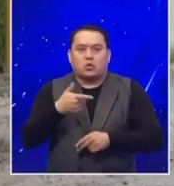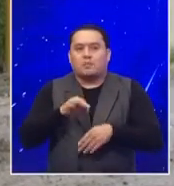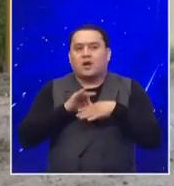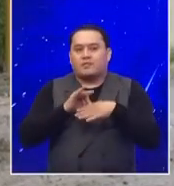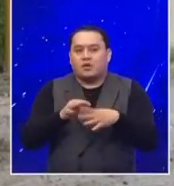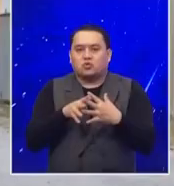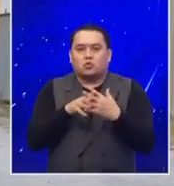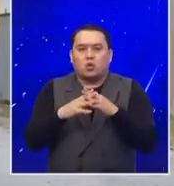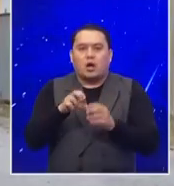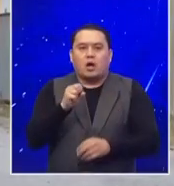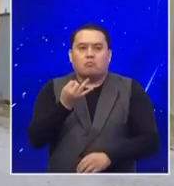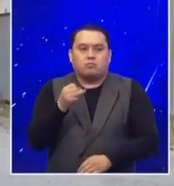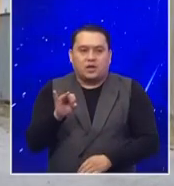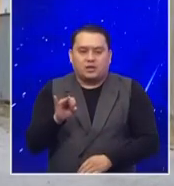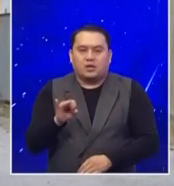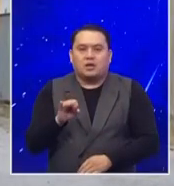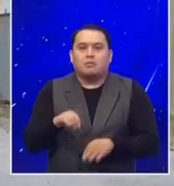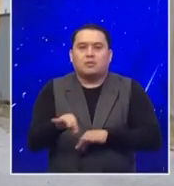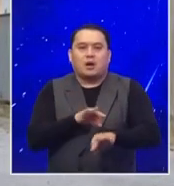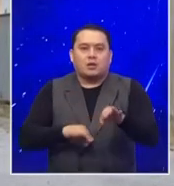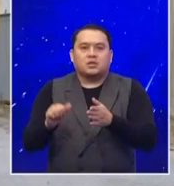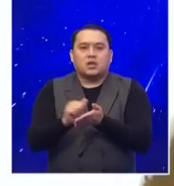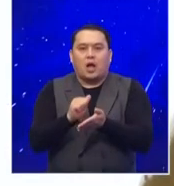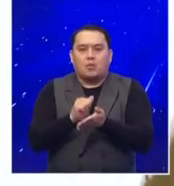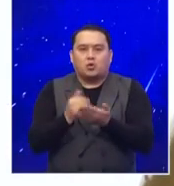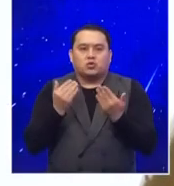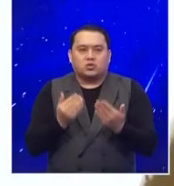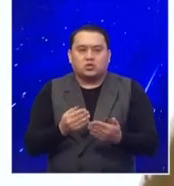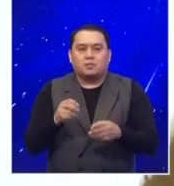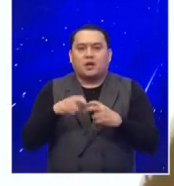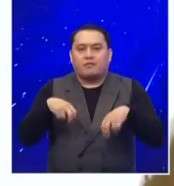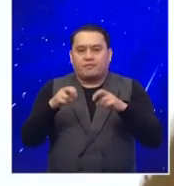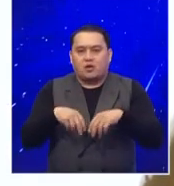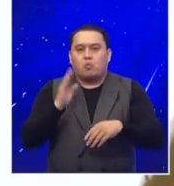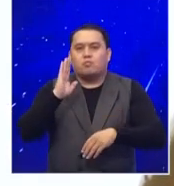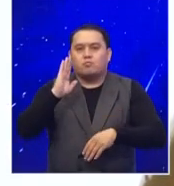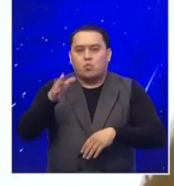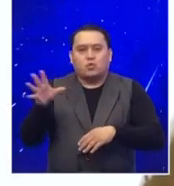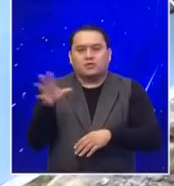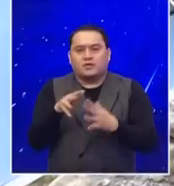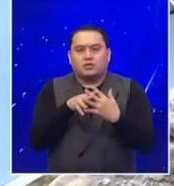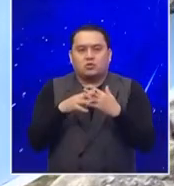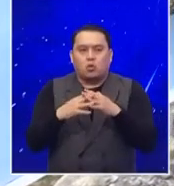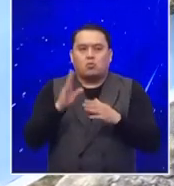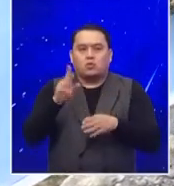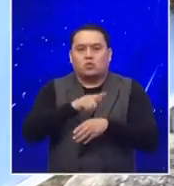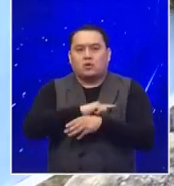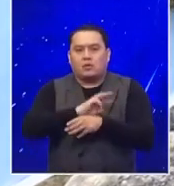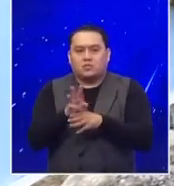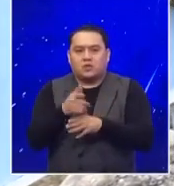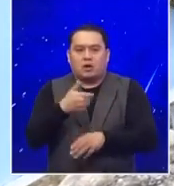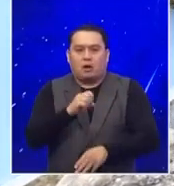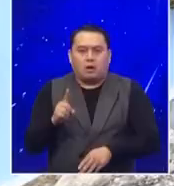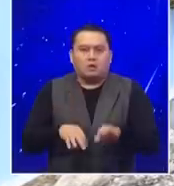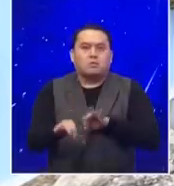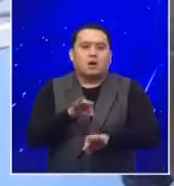проведут в села Абай и Уркусак. Проектно-сметная документация сейчас на экспертизе. А в дальнейшем весь сельский округ будет газифицирован. Все